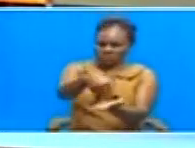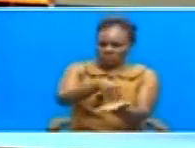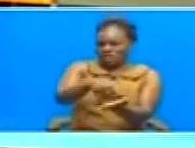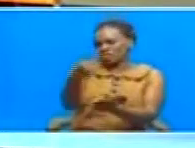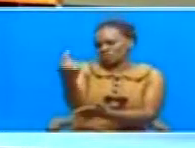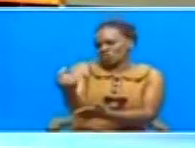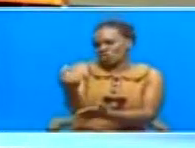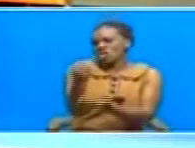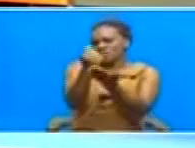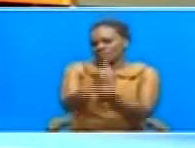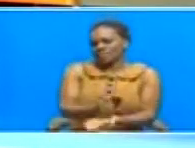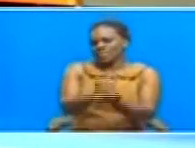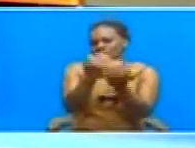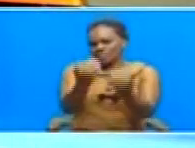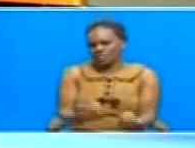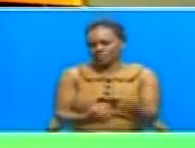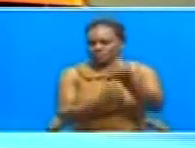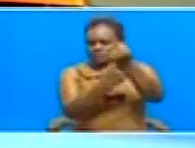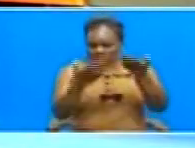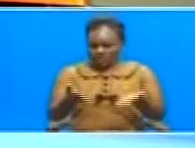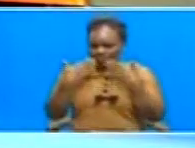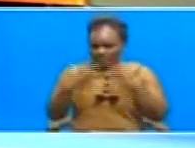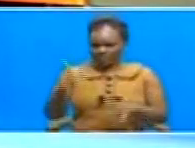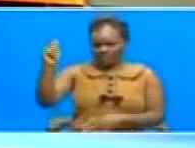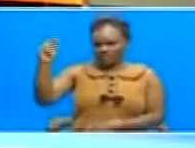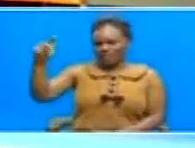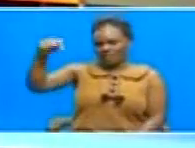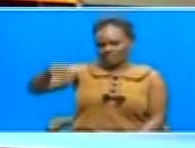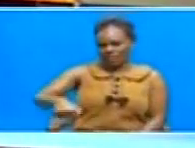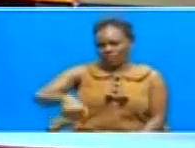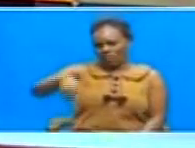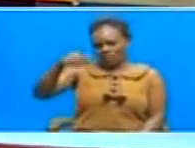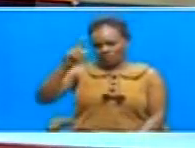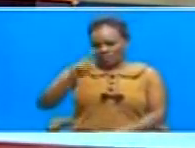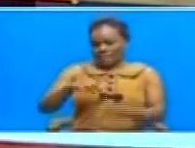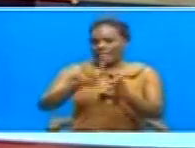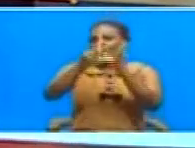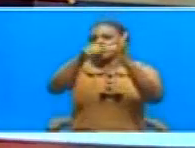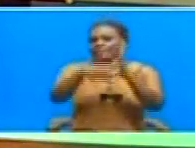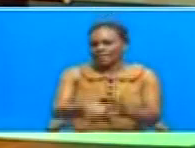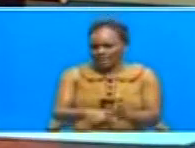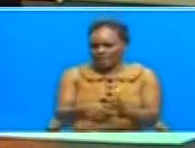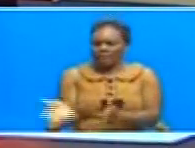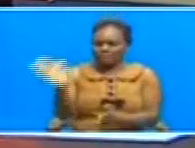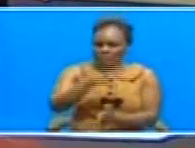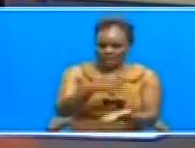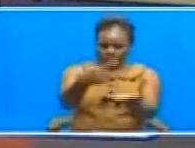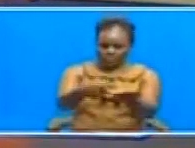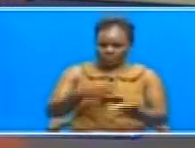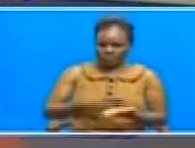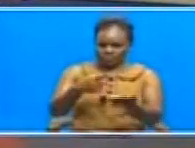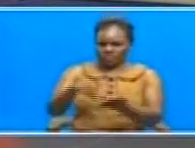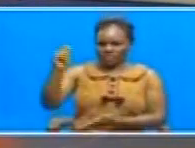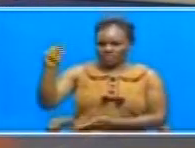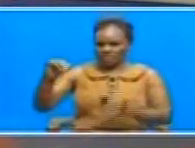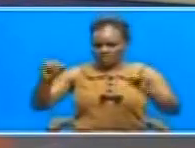huku wakihitaji ufadhili zaidi. Kufikia hapa natamatisha taarifa za KTN leo upande huu, lakini baadaye kidogo tutakuja na mahojiano kwenye KTN